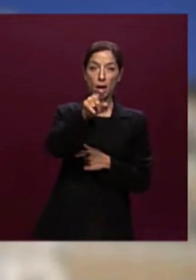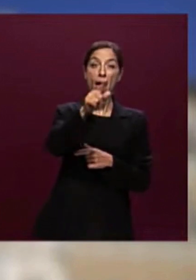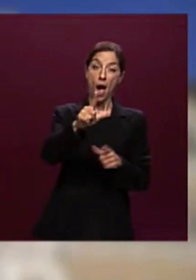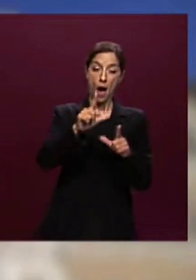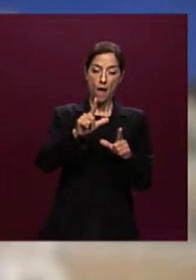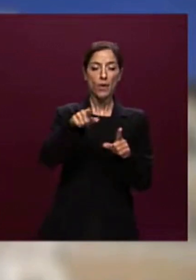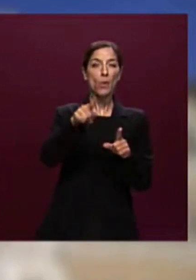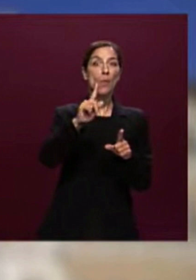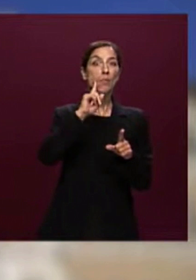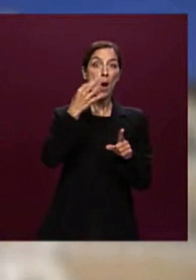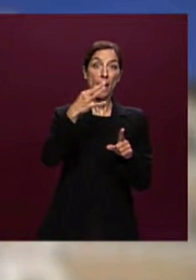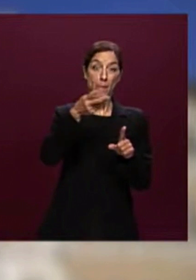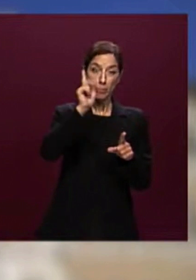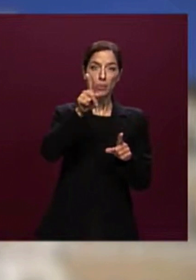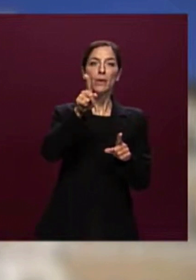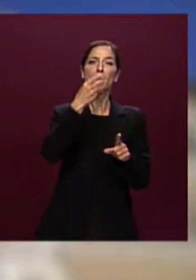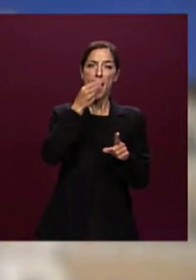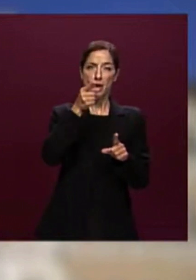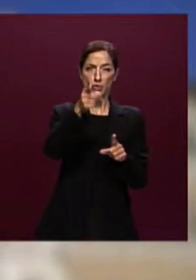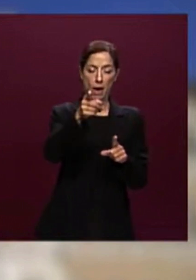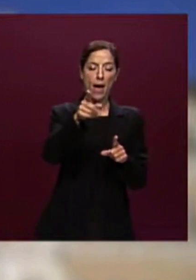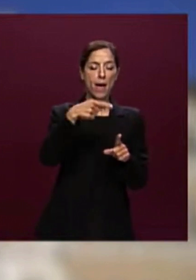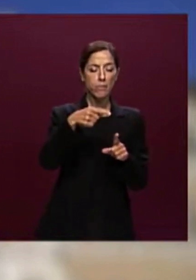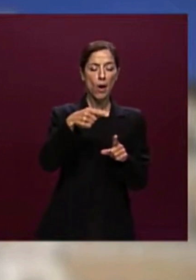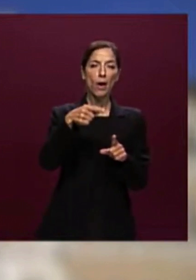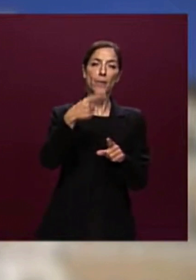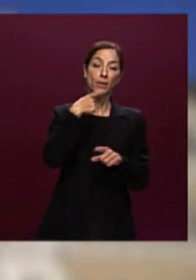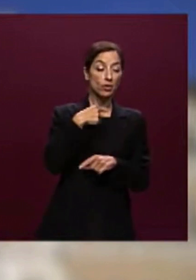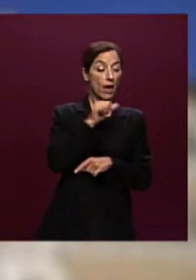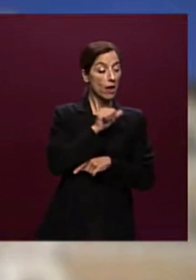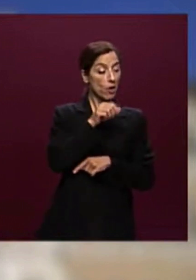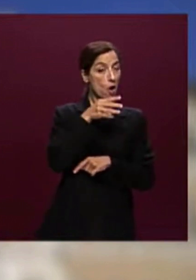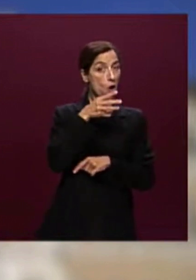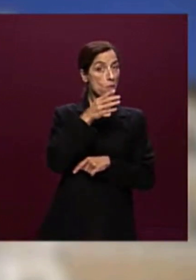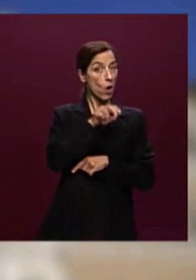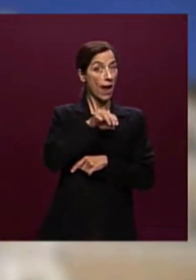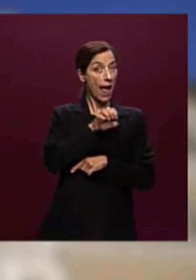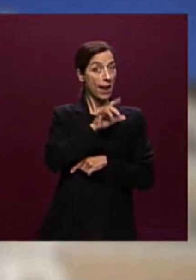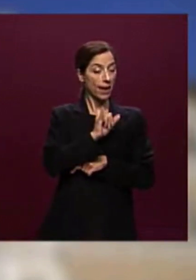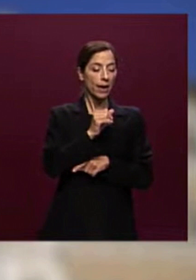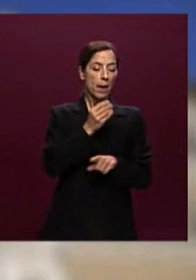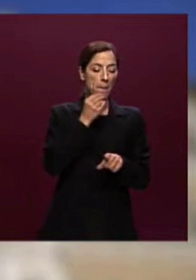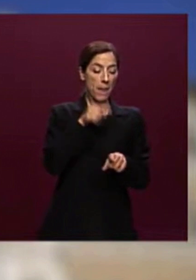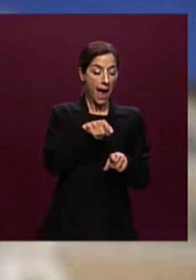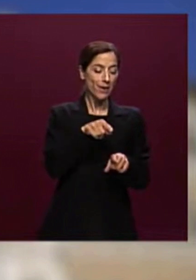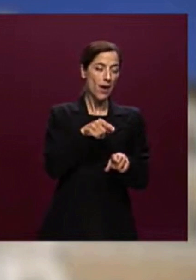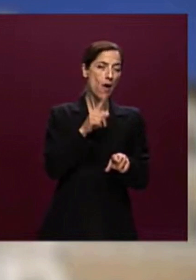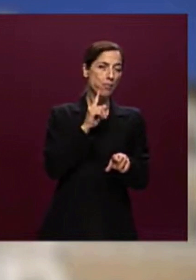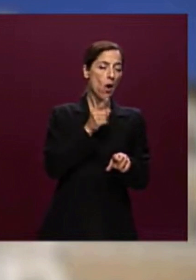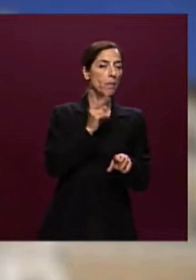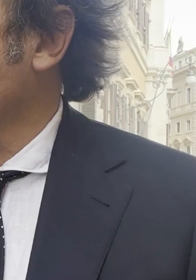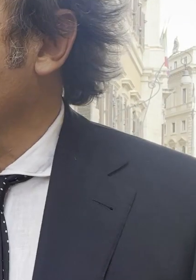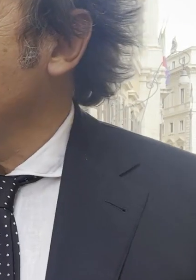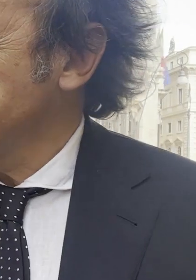buone e mi dice: guarda, Angelo Bonelli, mangiati le ciliegie buone. In realtà sono rimaste le ciliegie non mature e anche un